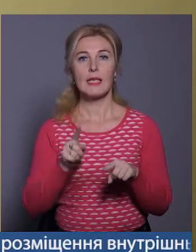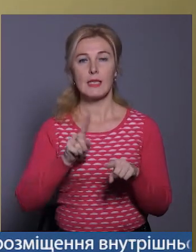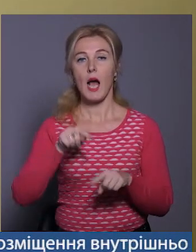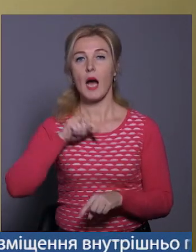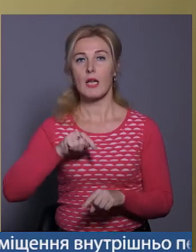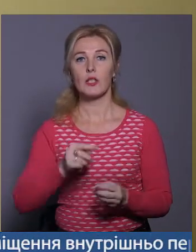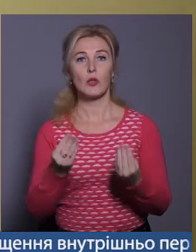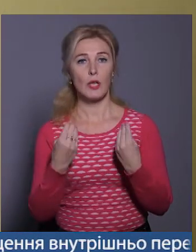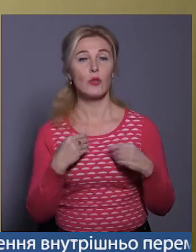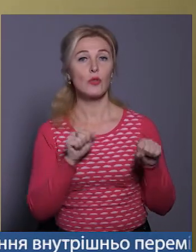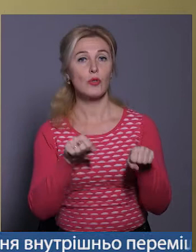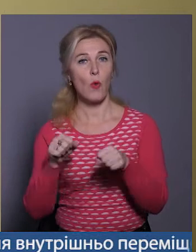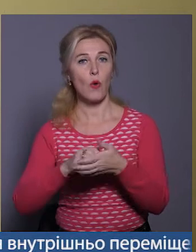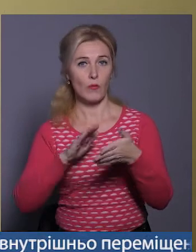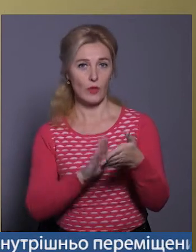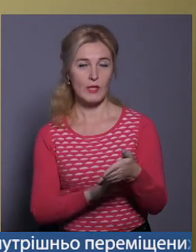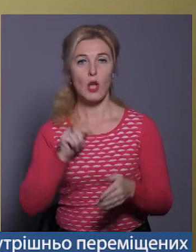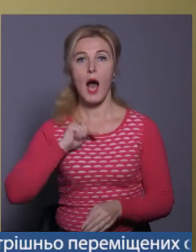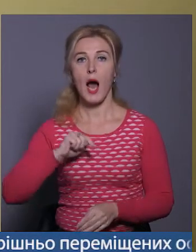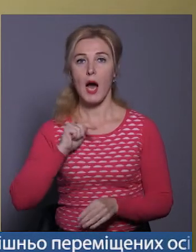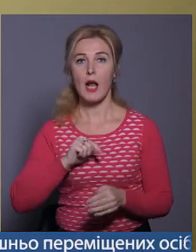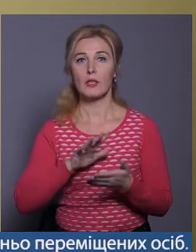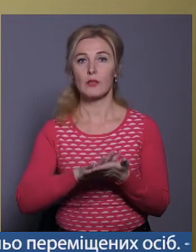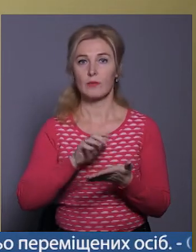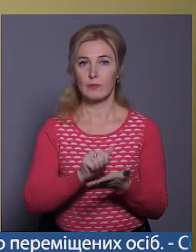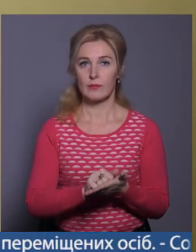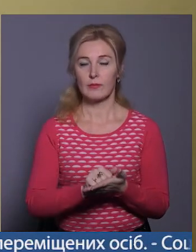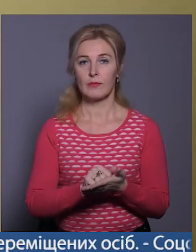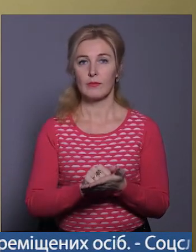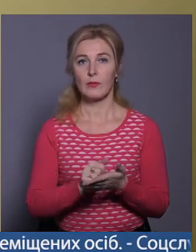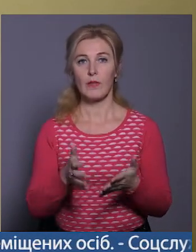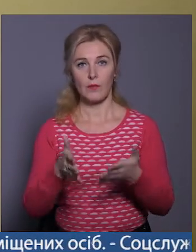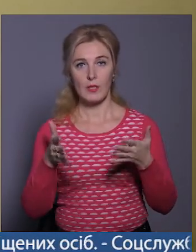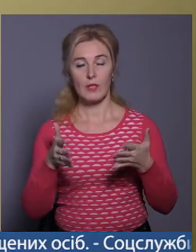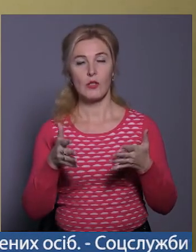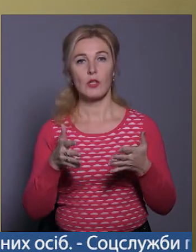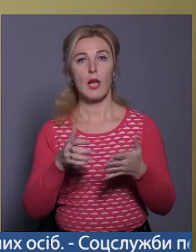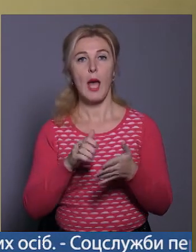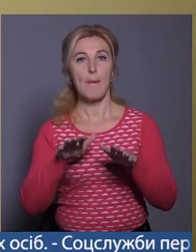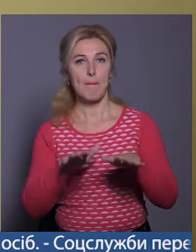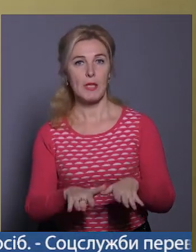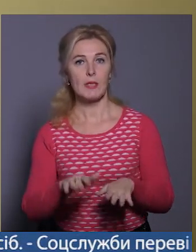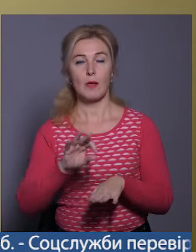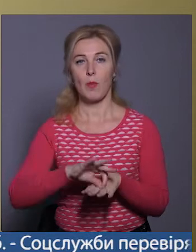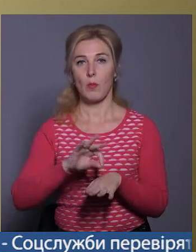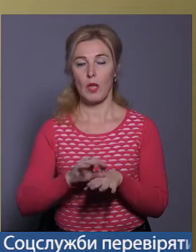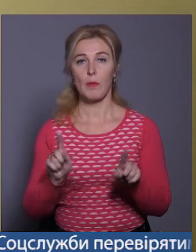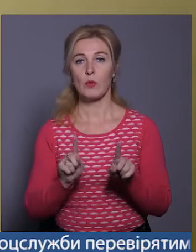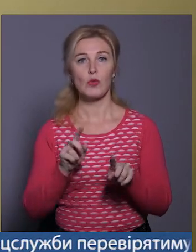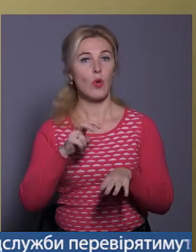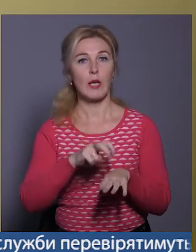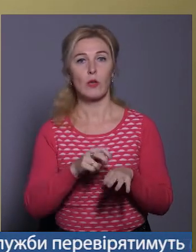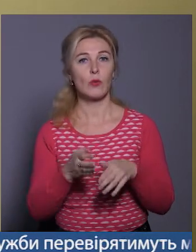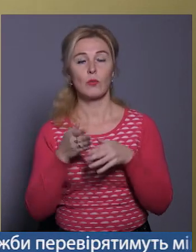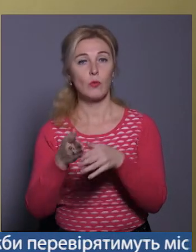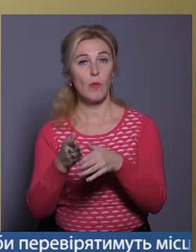характеристики дають нам змогу визначити характер ураження і визначити чітко місце ураження, що допомагає лікарю